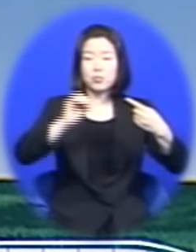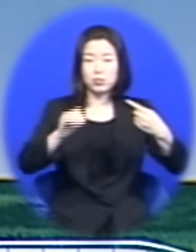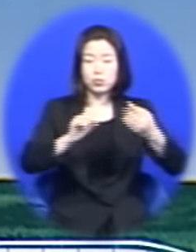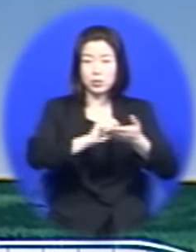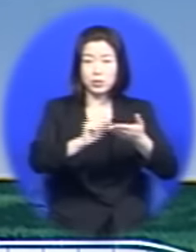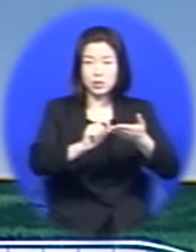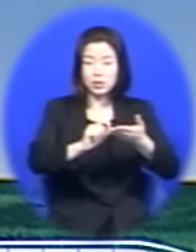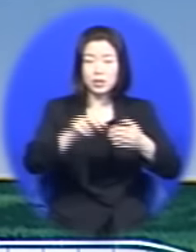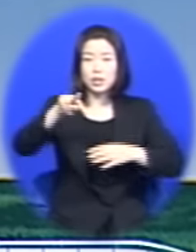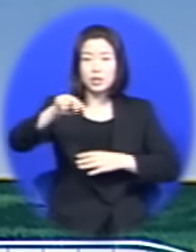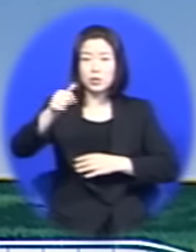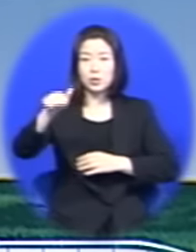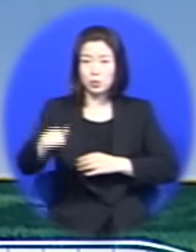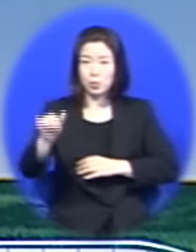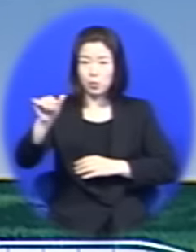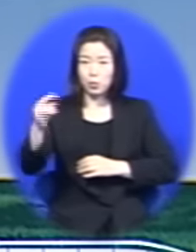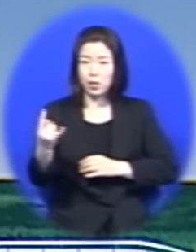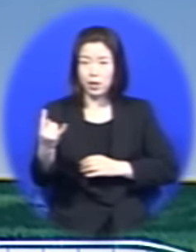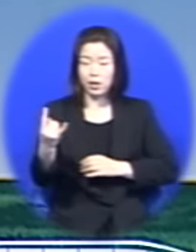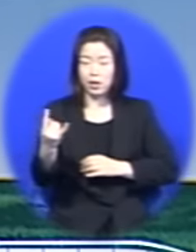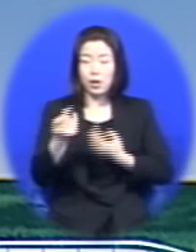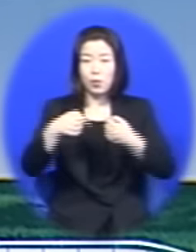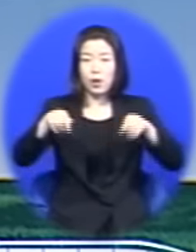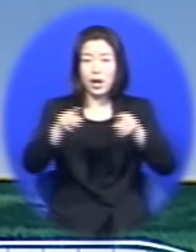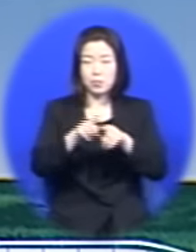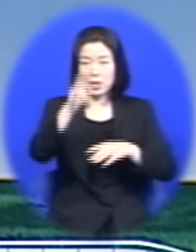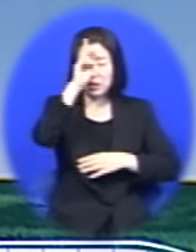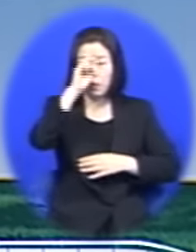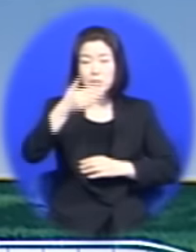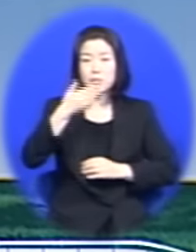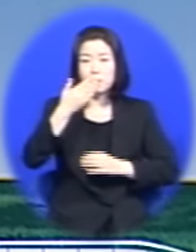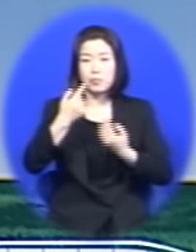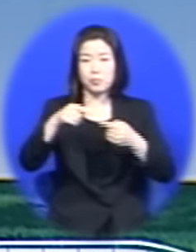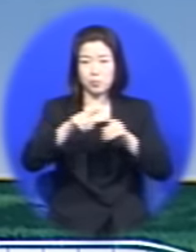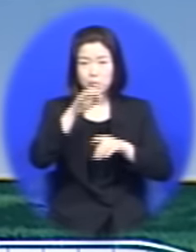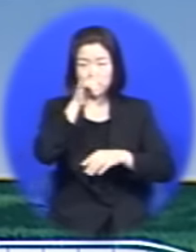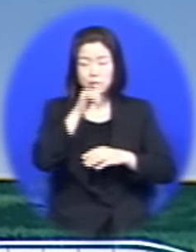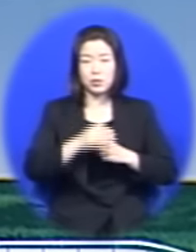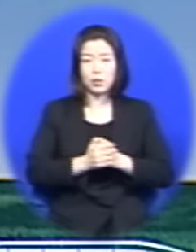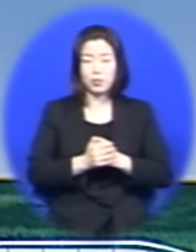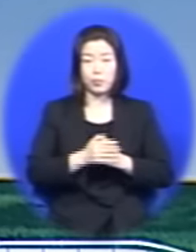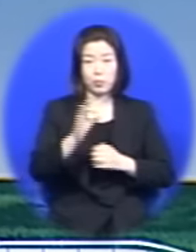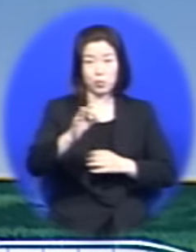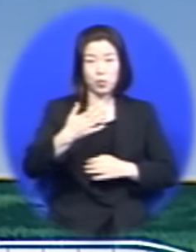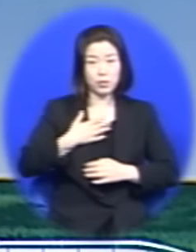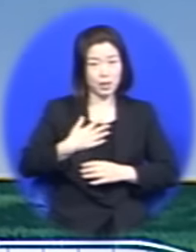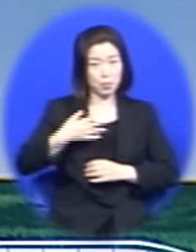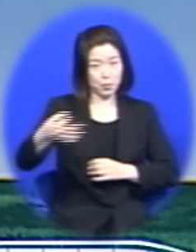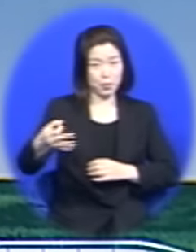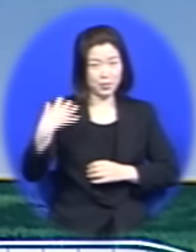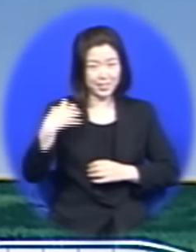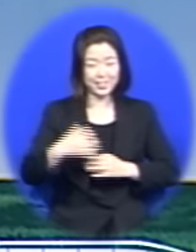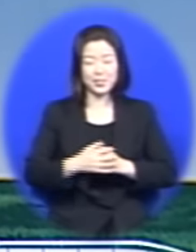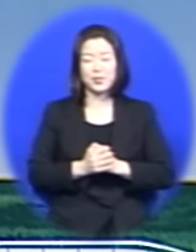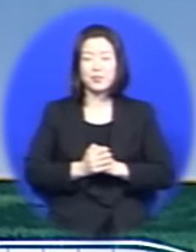받은 어느 속회와 점심 식사를 같이 했습니다. 돈은 저보고 내라 그러더라.